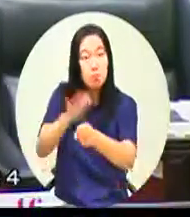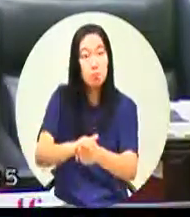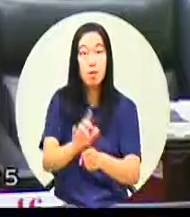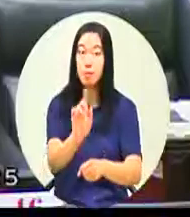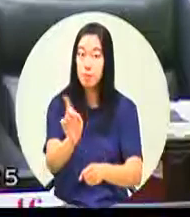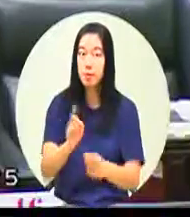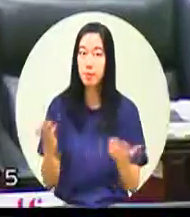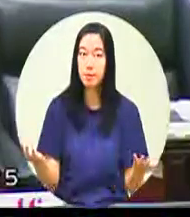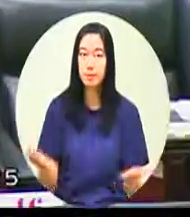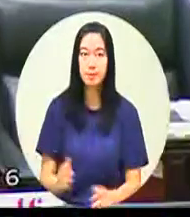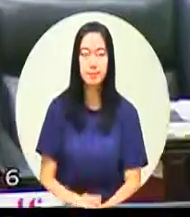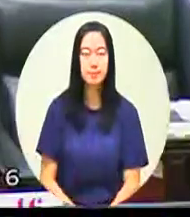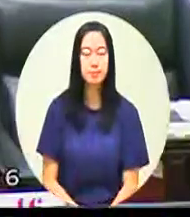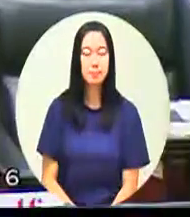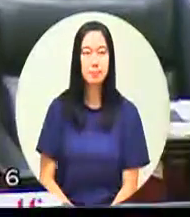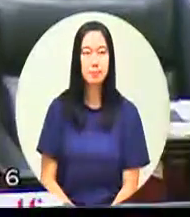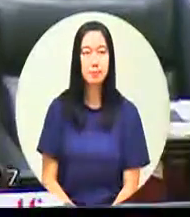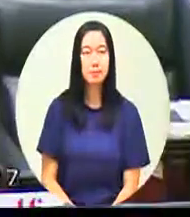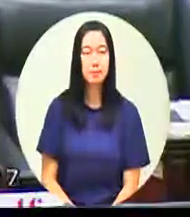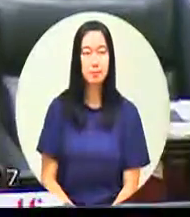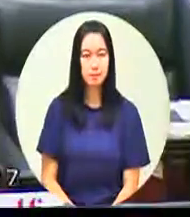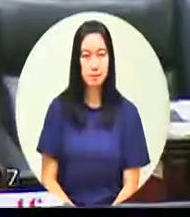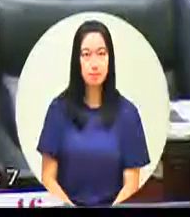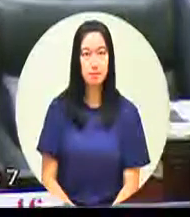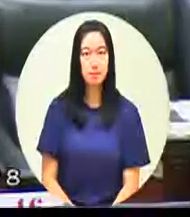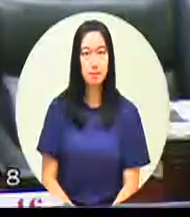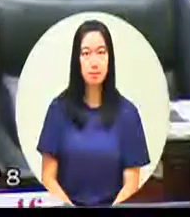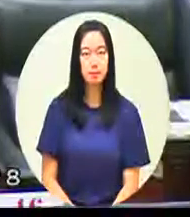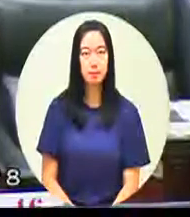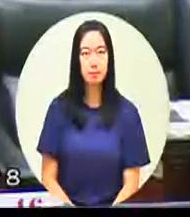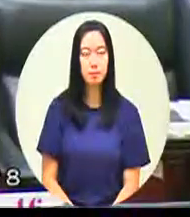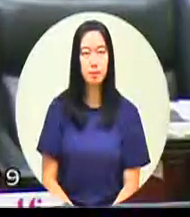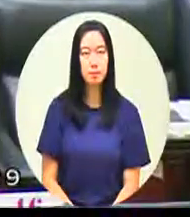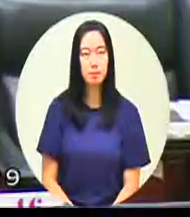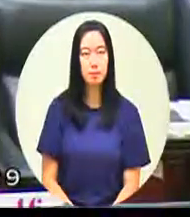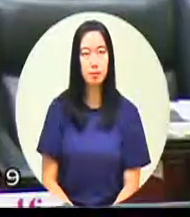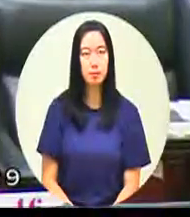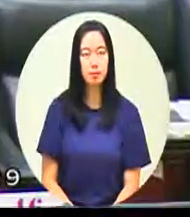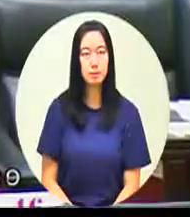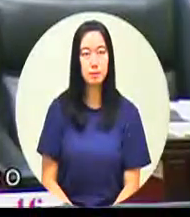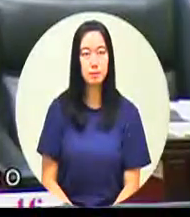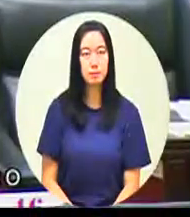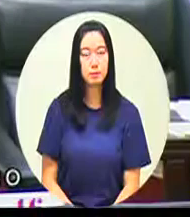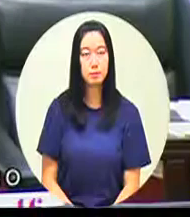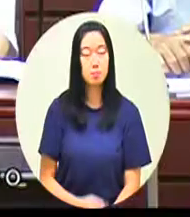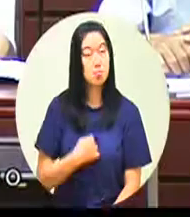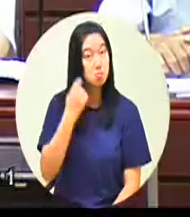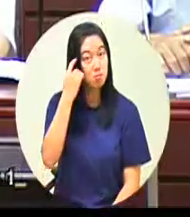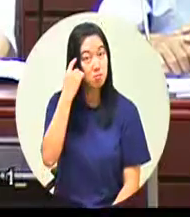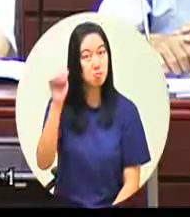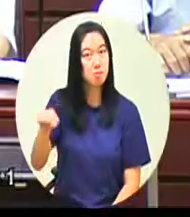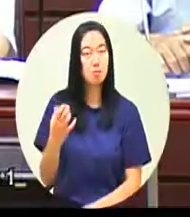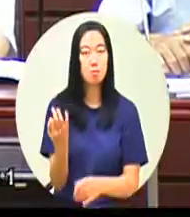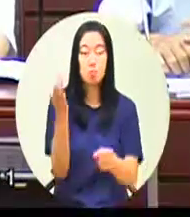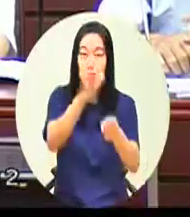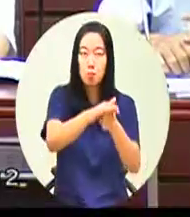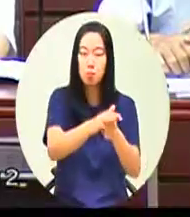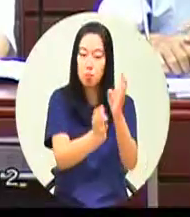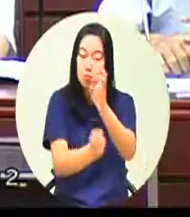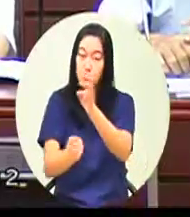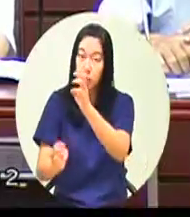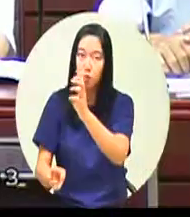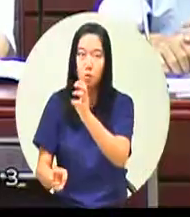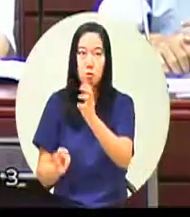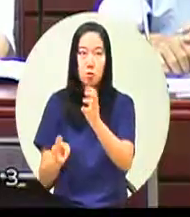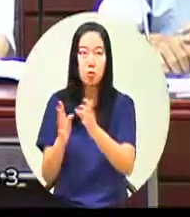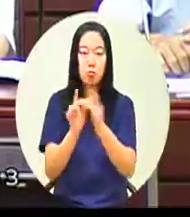长是毋是？ 啊，请局长答复。 啊，多谢主席，多谢王议员。我想应该按这个补助办法，天然灾害补助办法